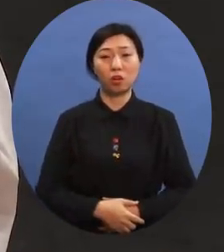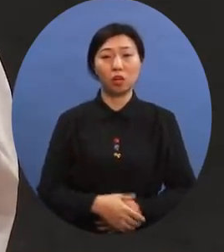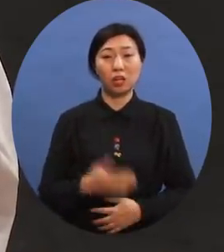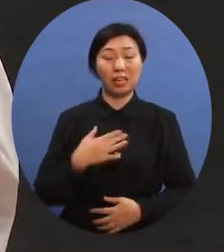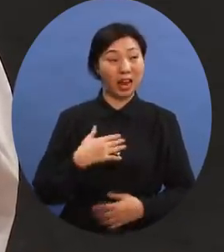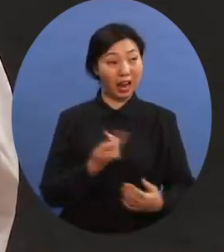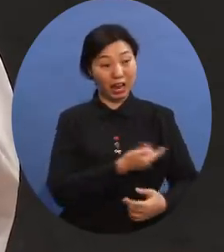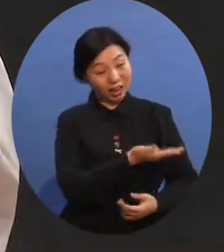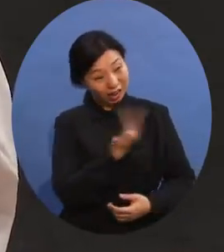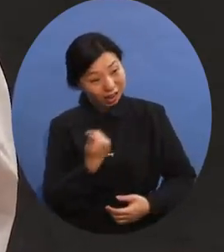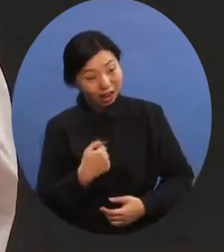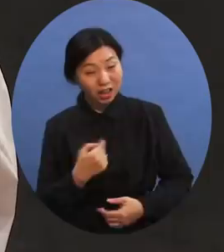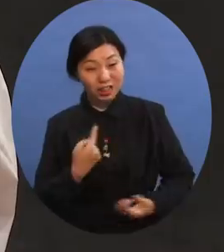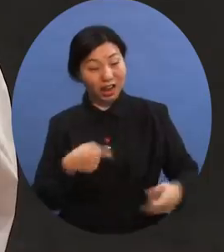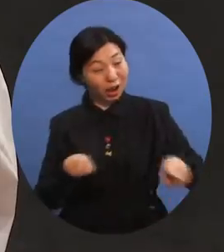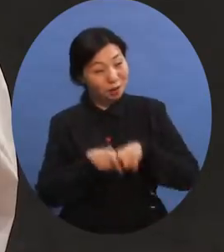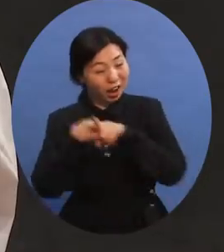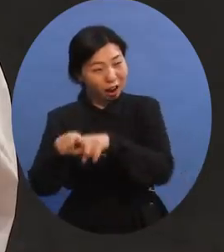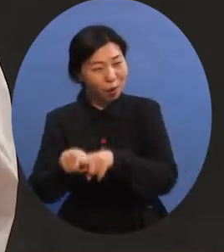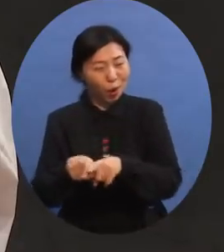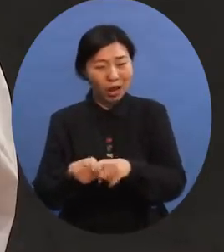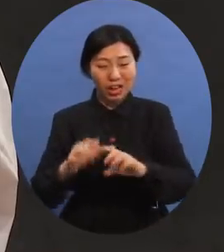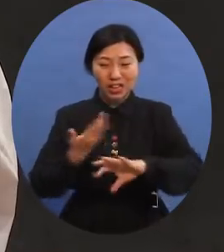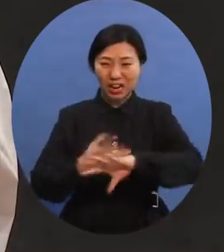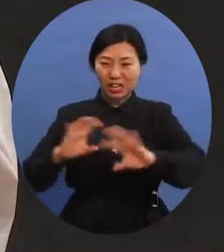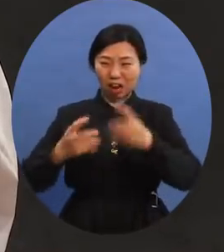나 따라가면 해외여행 무지해.